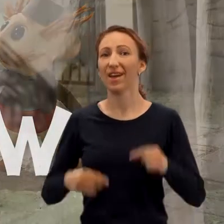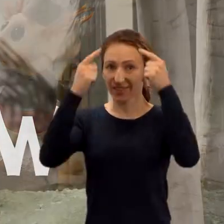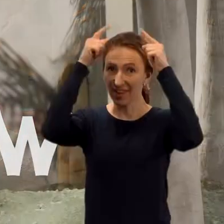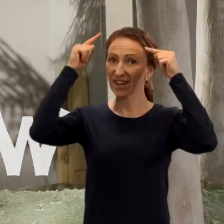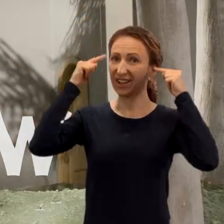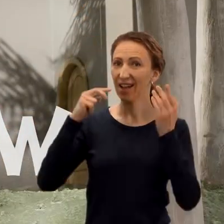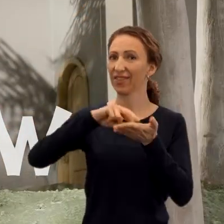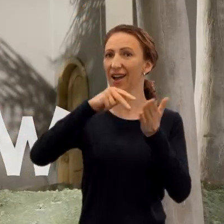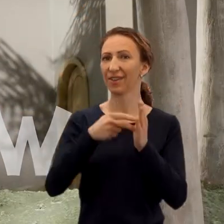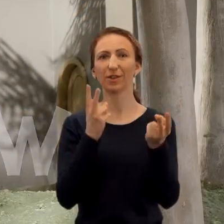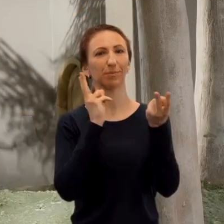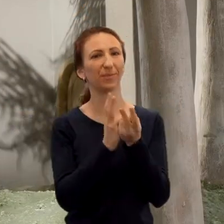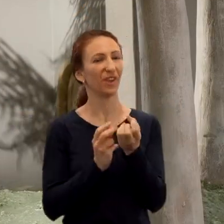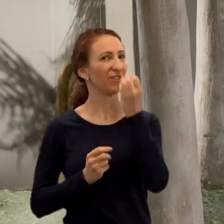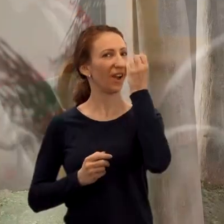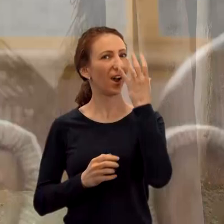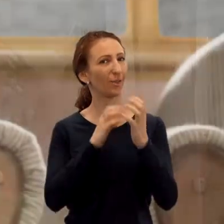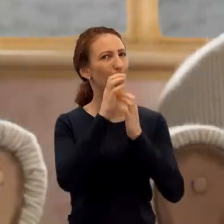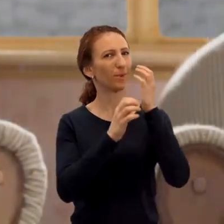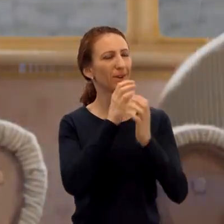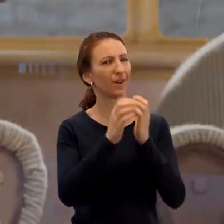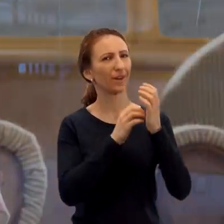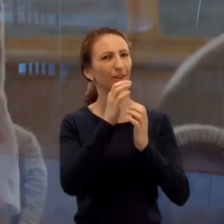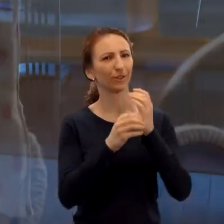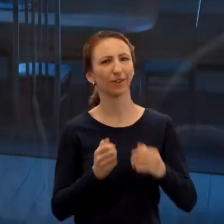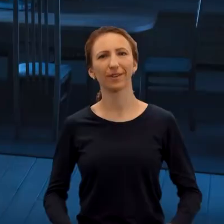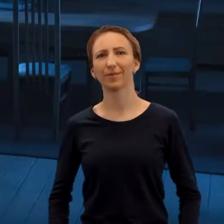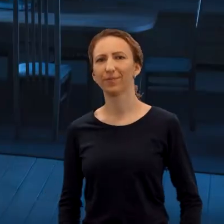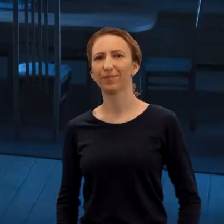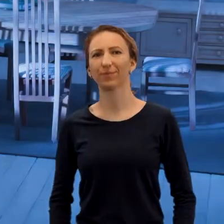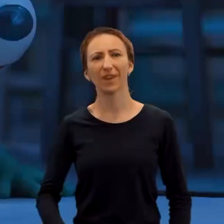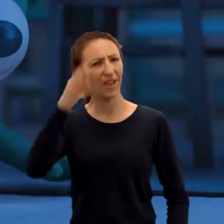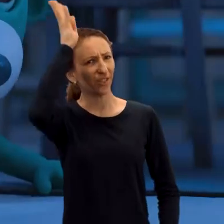jak kwiat pomarańczy, treflinka, która tańczy.